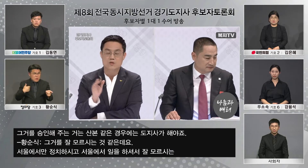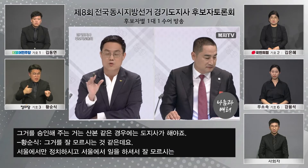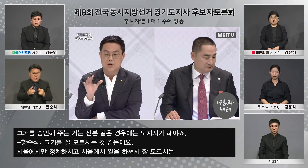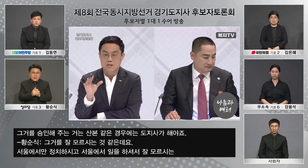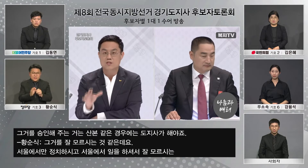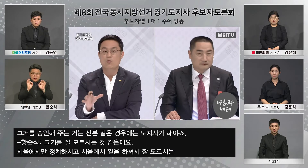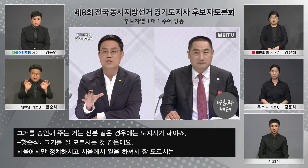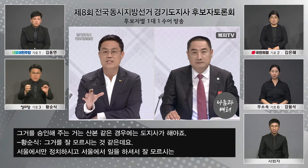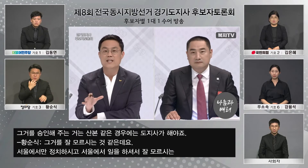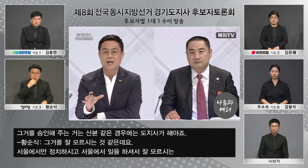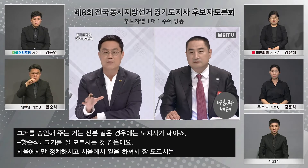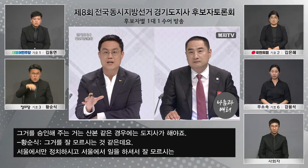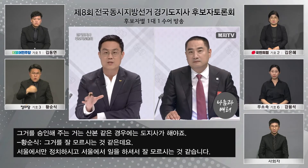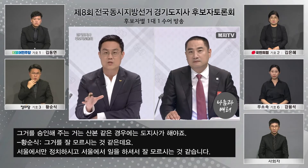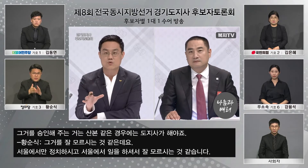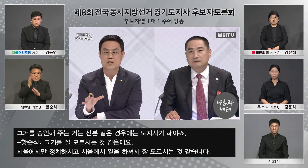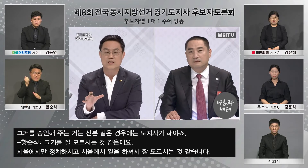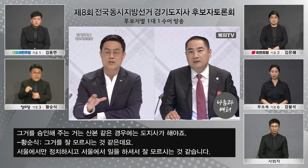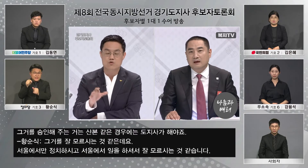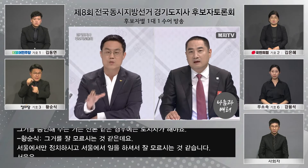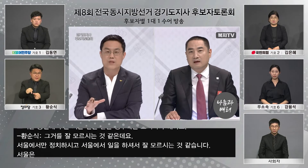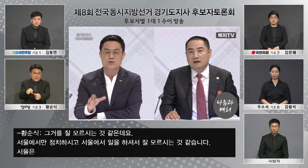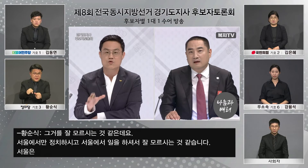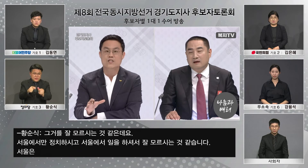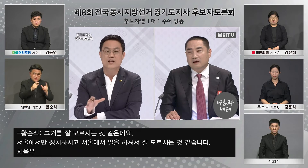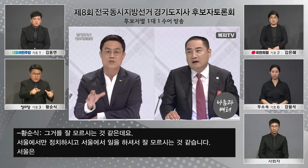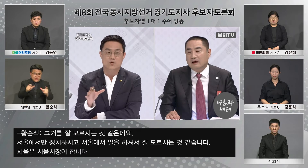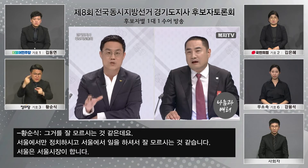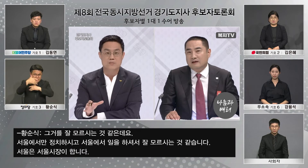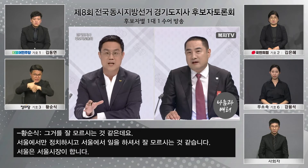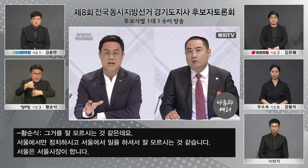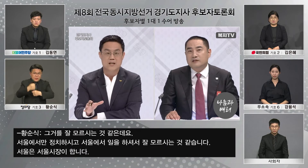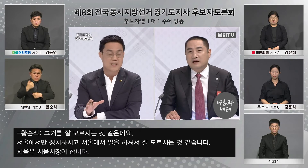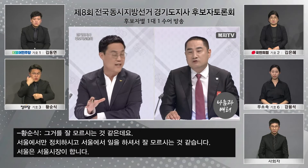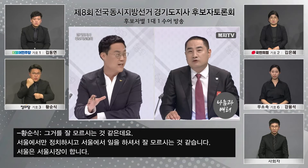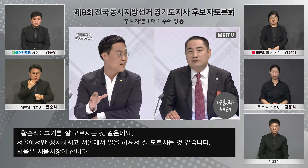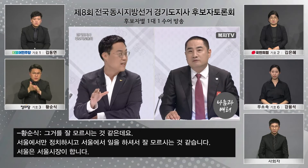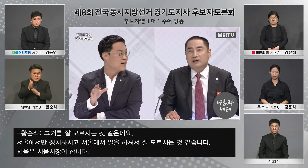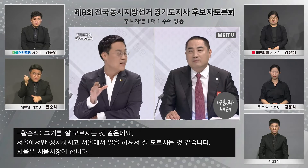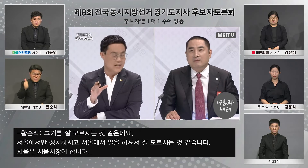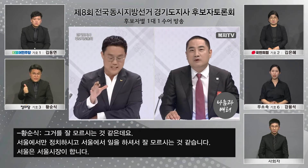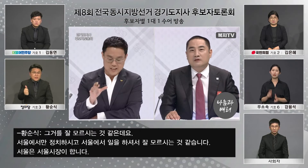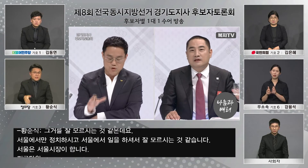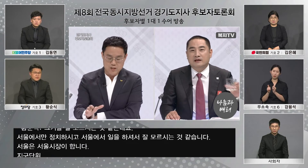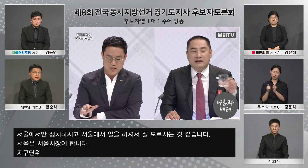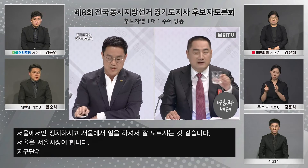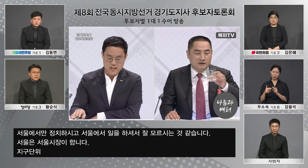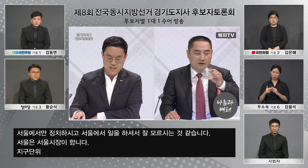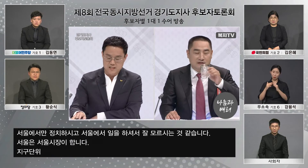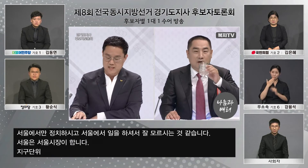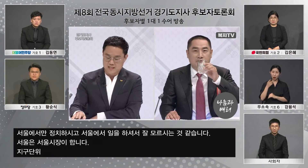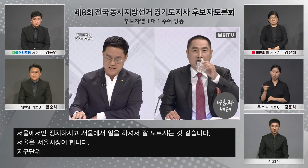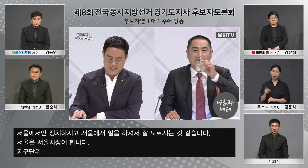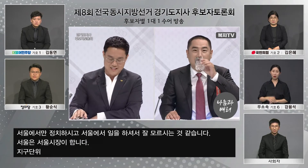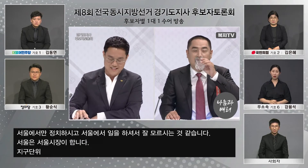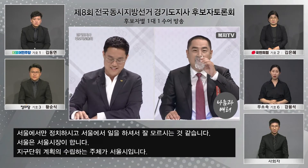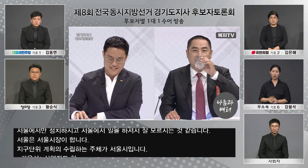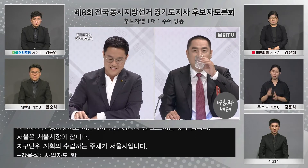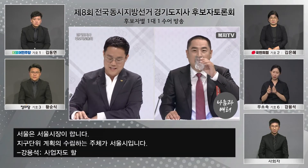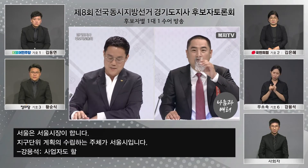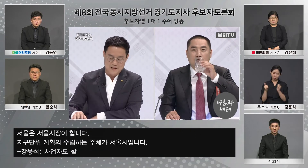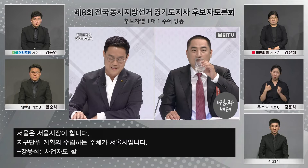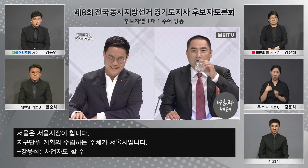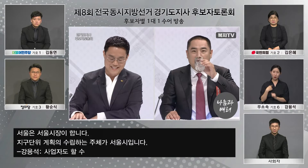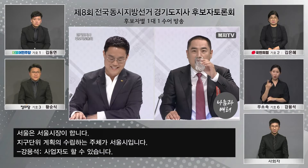서울은 서울시장이 합니다. 지구 단위 계획을 수립하는 주체가 서울시입니다. 사업자가 할 수도 네. 있습니다. 만평 네, 지구 이상에 단위 한해서 계획은 사업자가 하는